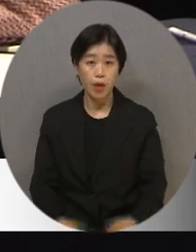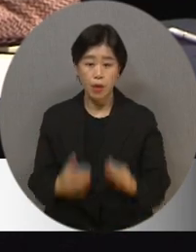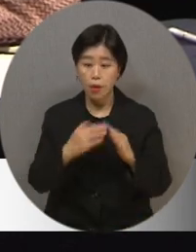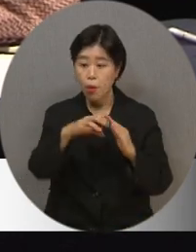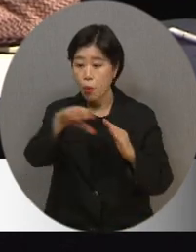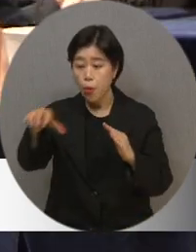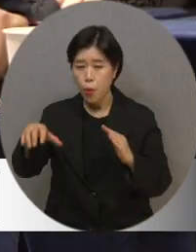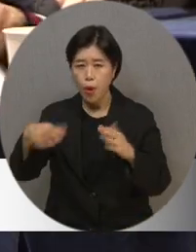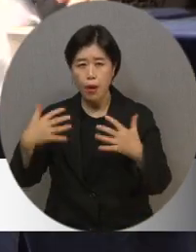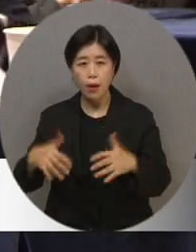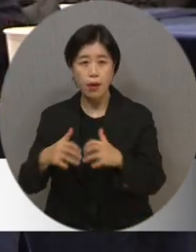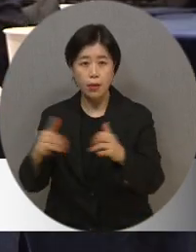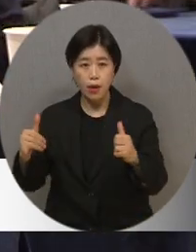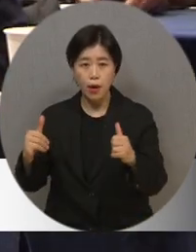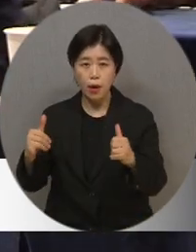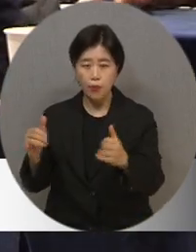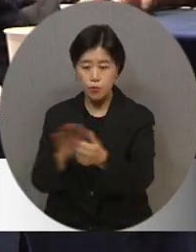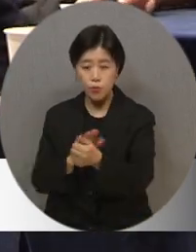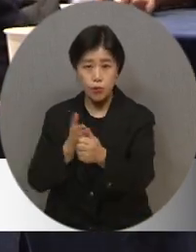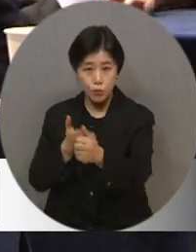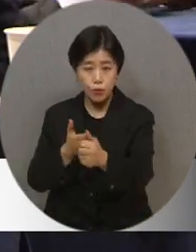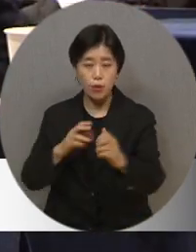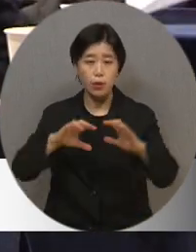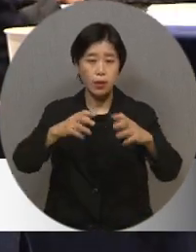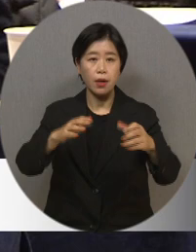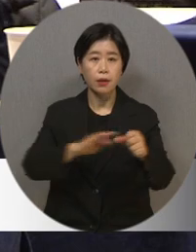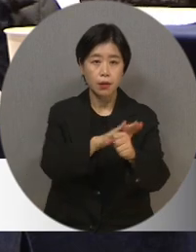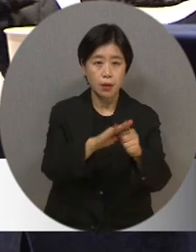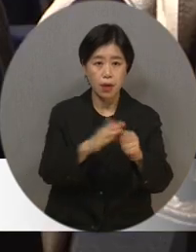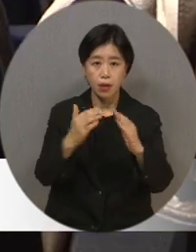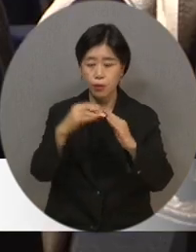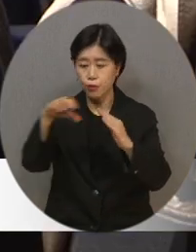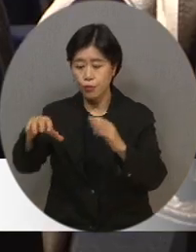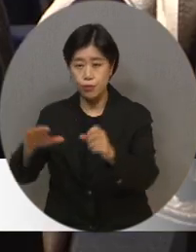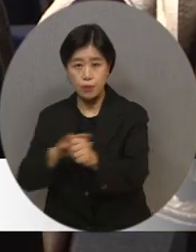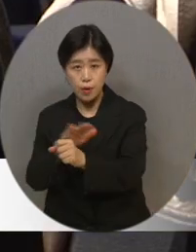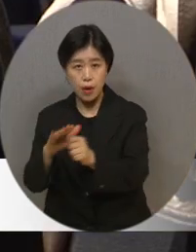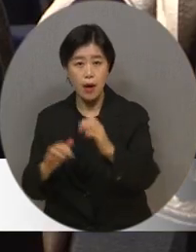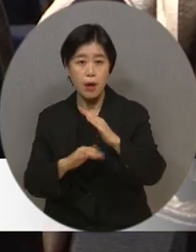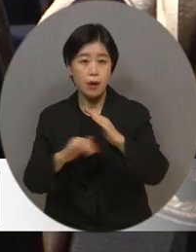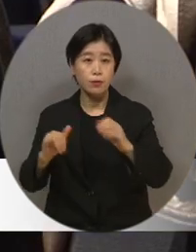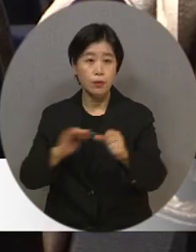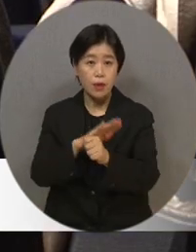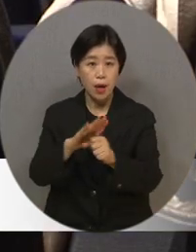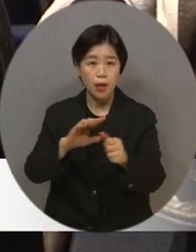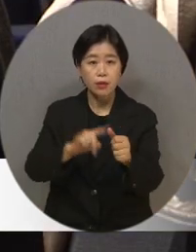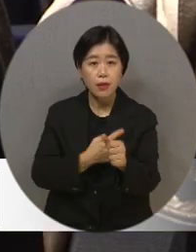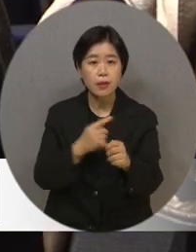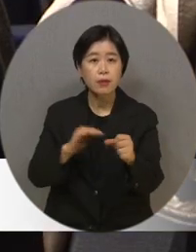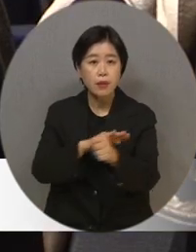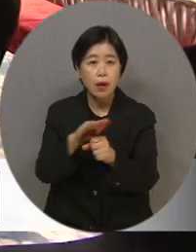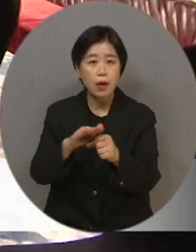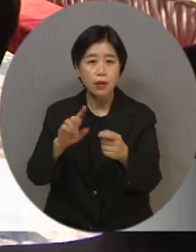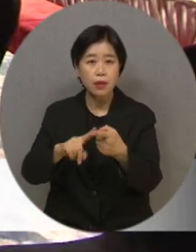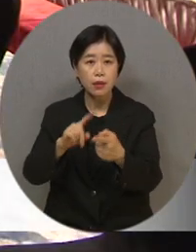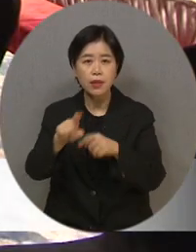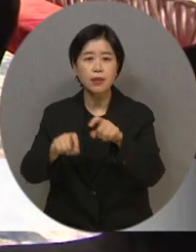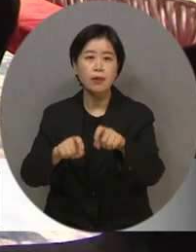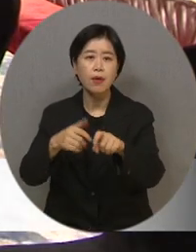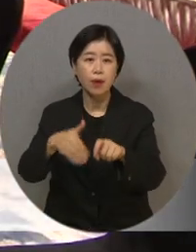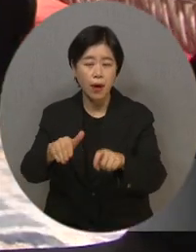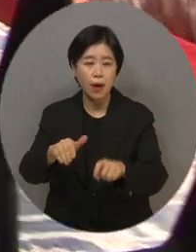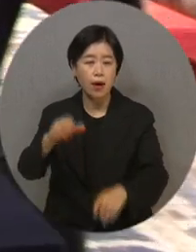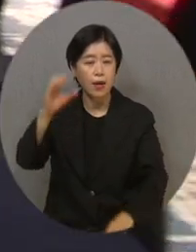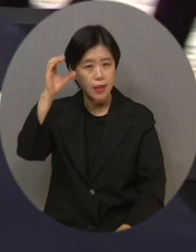사회적 약자를 돌아보고 나라사랑, 이웃사랑, 가족사랑, 자연사랑을 꾸준히 실천해 나갈 수 있기를 기대해